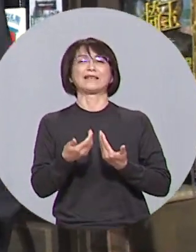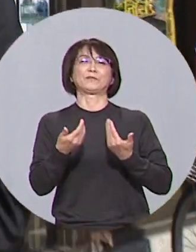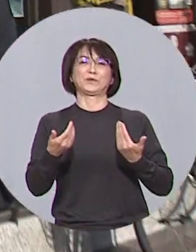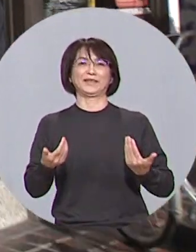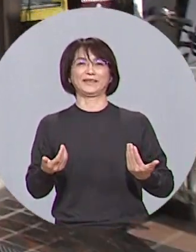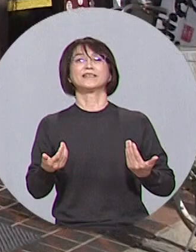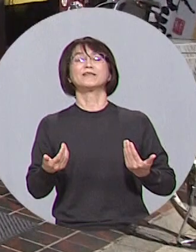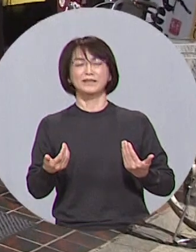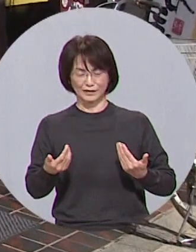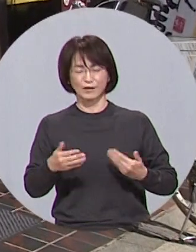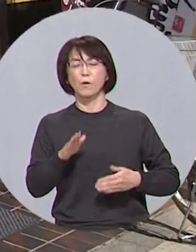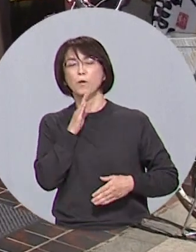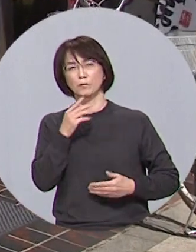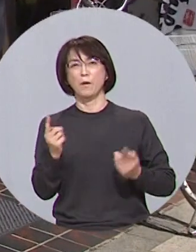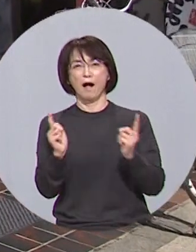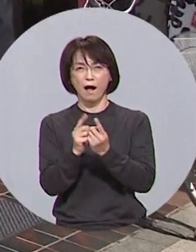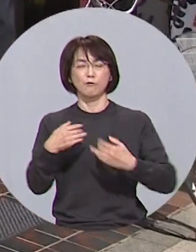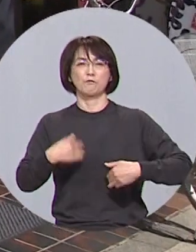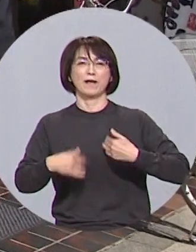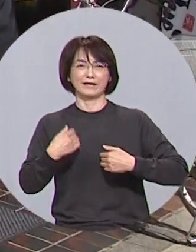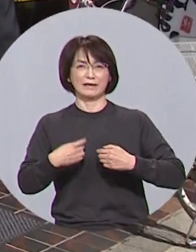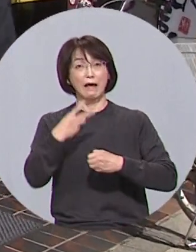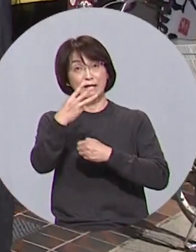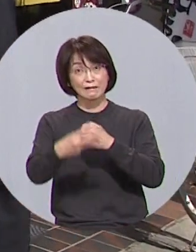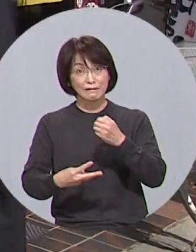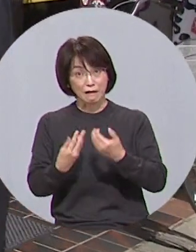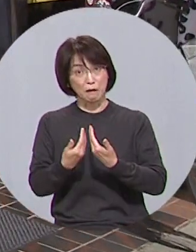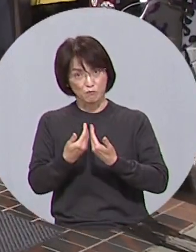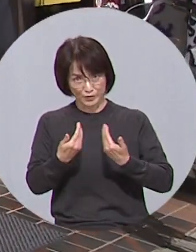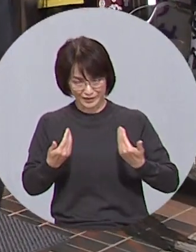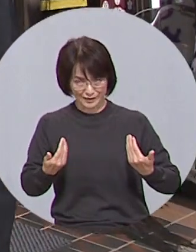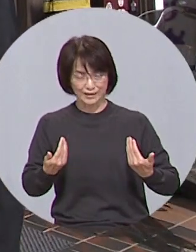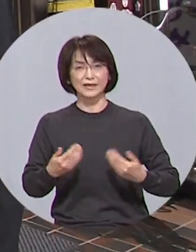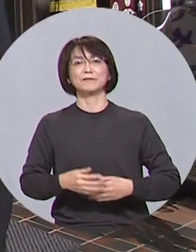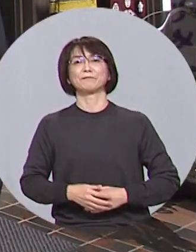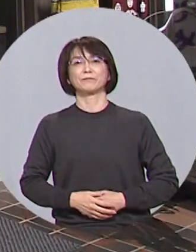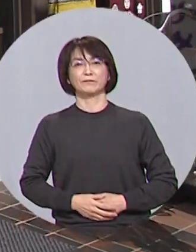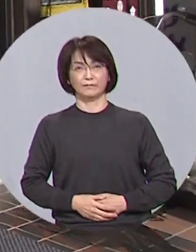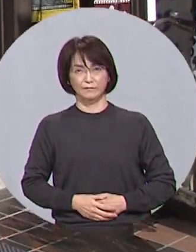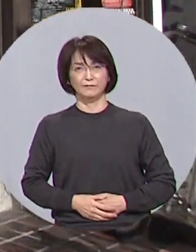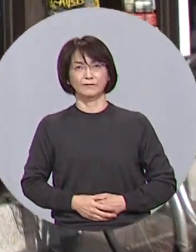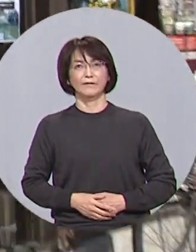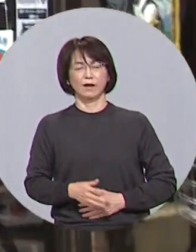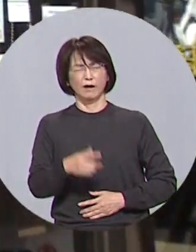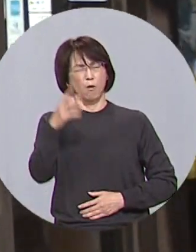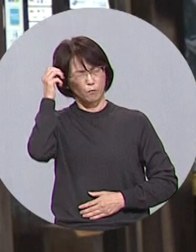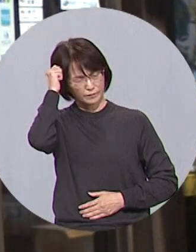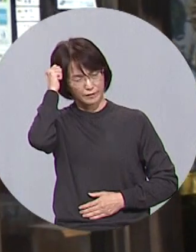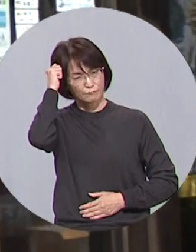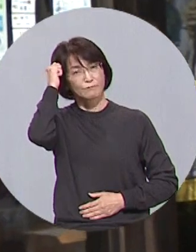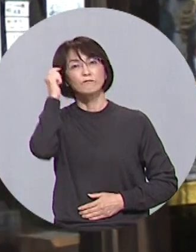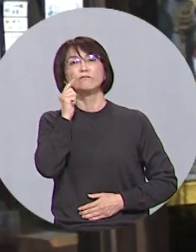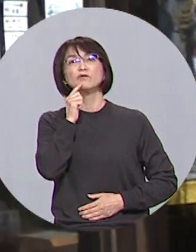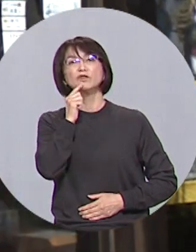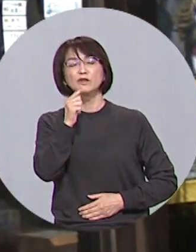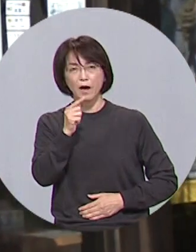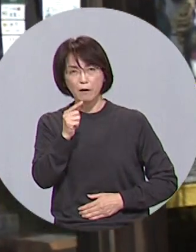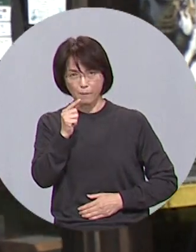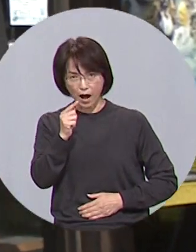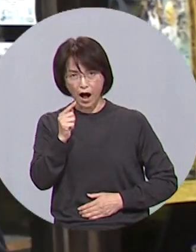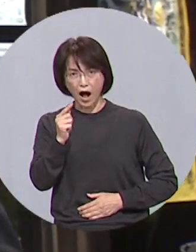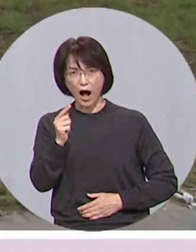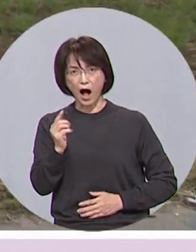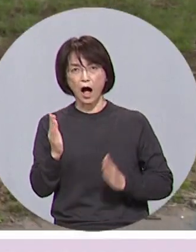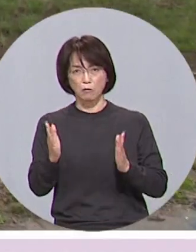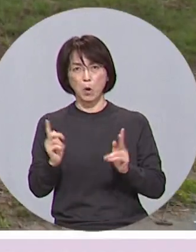お久しぶりです。 嬉しいな。 3年ぶりみたいですね。 あ、もう3年経つ。 はい、あれから よく覚えてるのが、はい、あのソーシャルディスタン